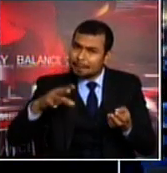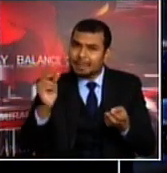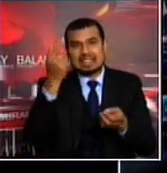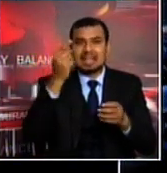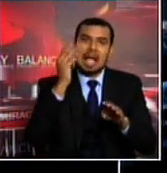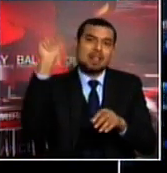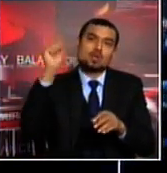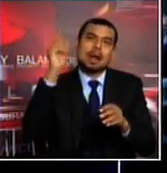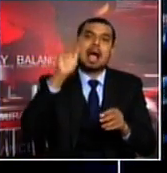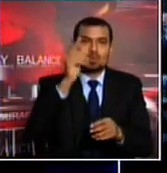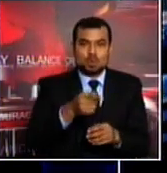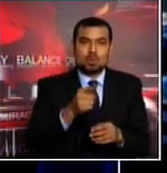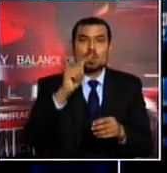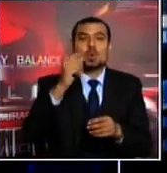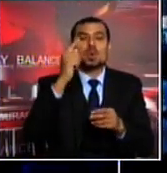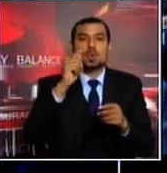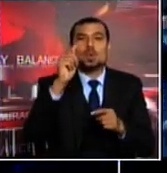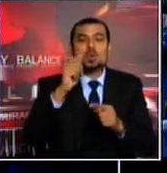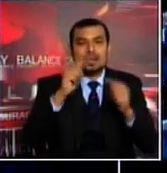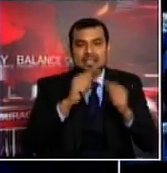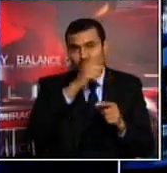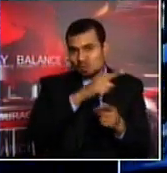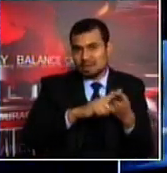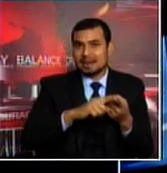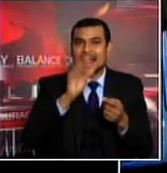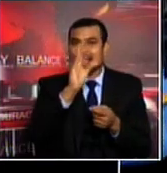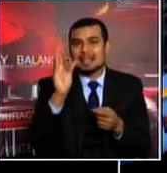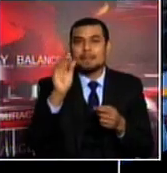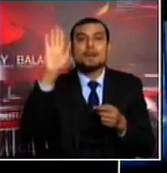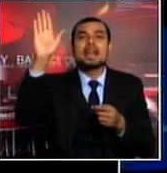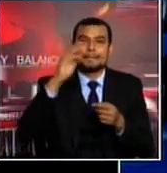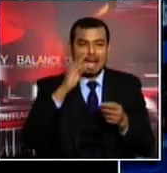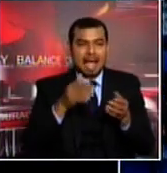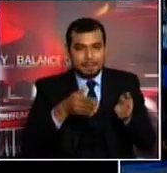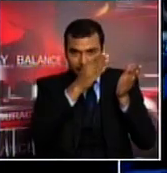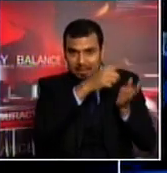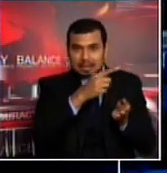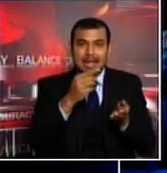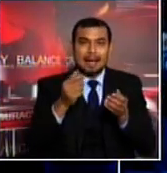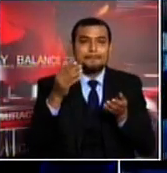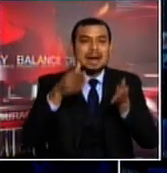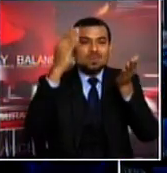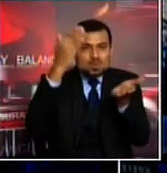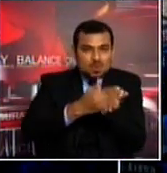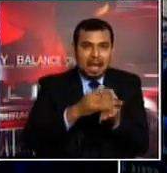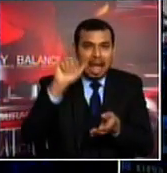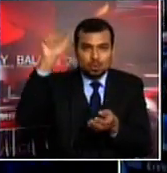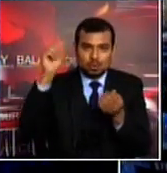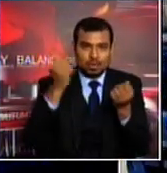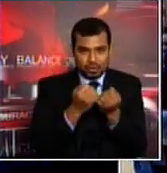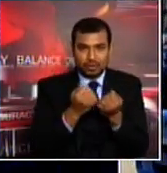अघि कोटेश्वर बनेपा रुटमा मयूर यातायातलाई रुट इजाजत दिएको विरोधमा सडक अवरुद्ध गर्दै आन्दोलनमा